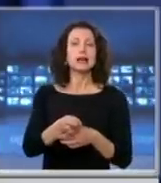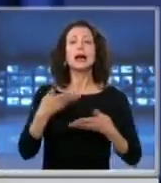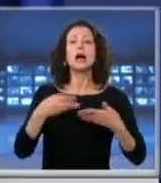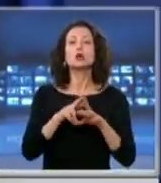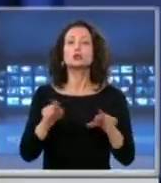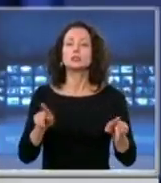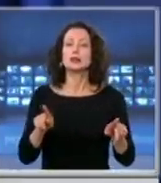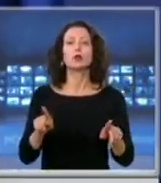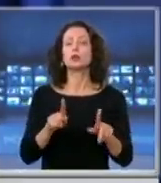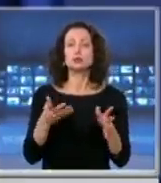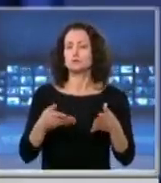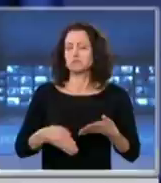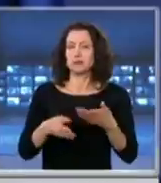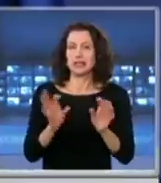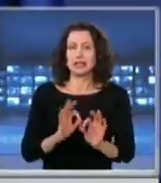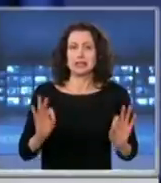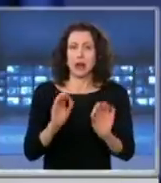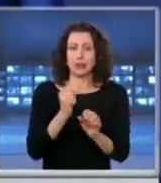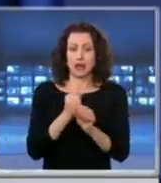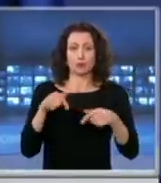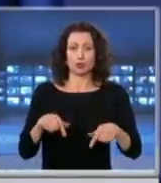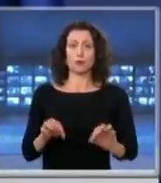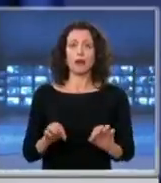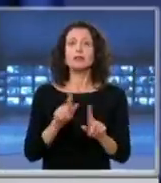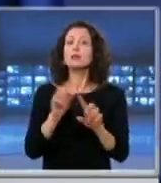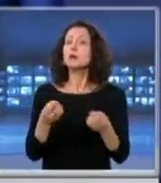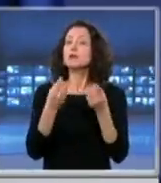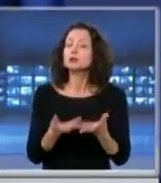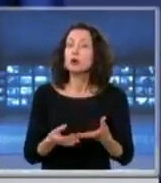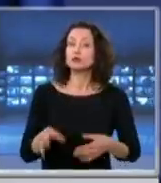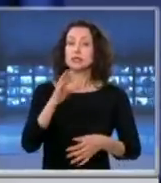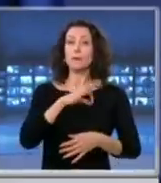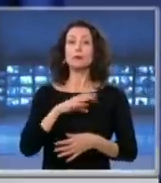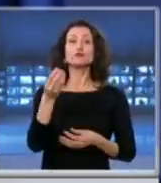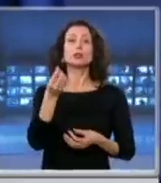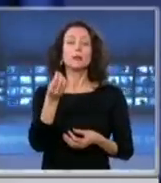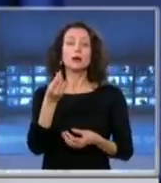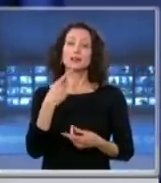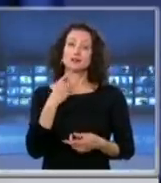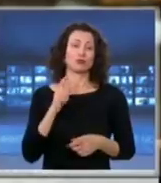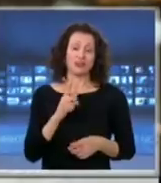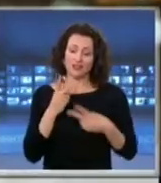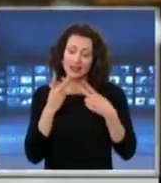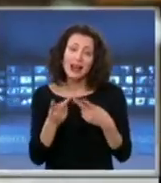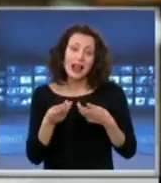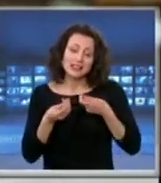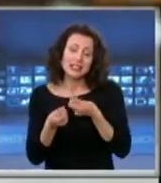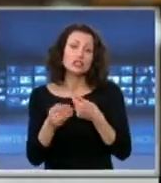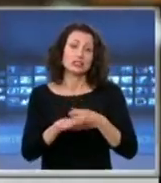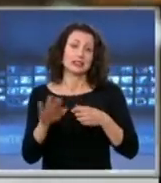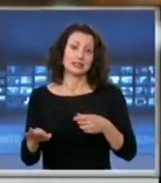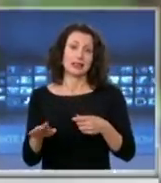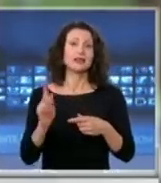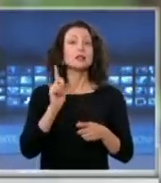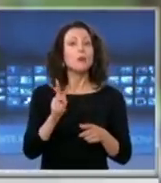момента нямат друга възможност да получат средства поради факта, че трябва да гледат децата си. За да отговарят на